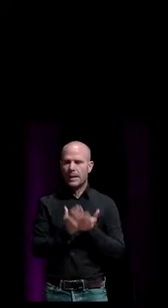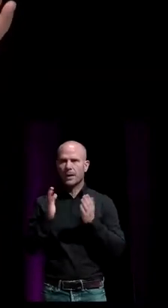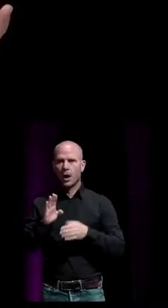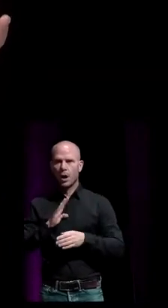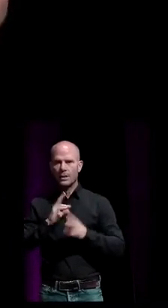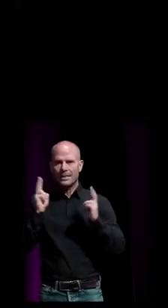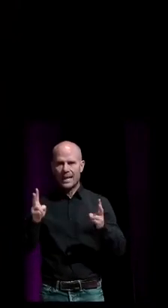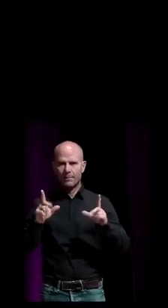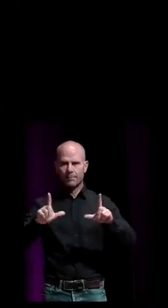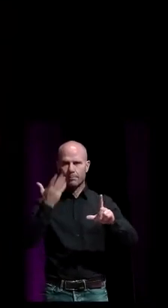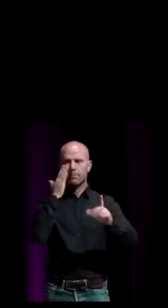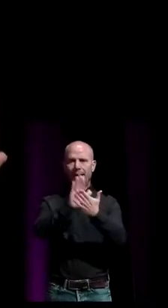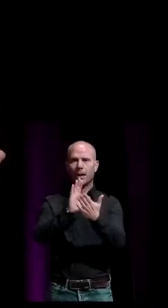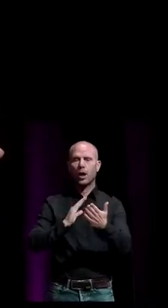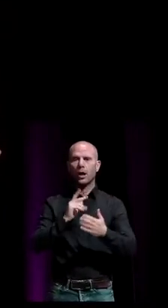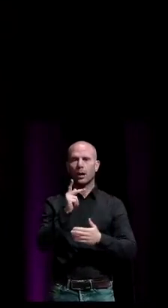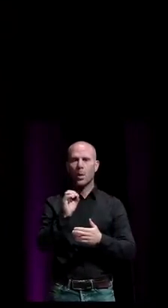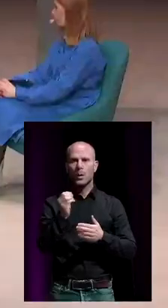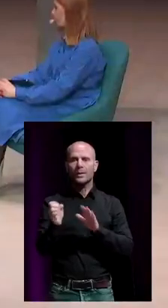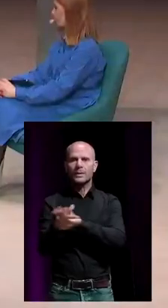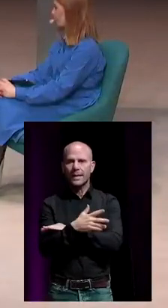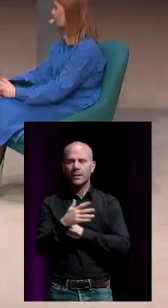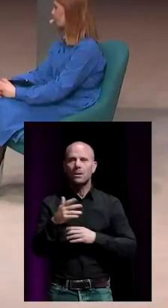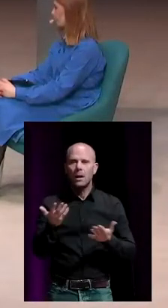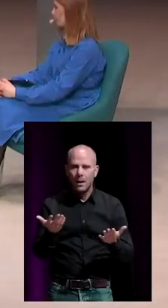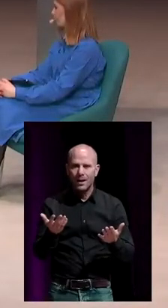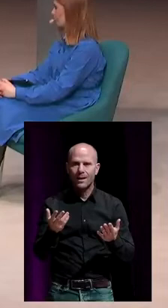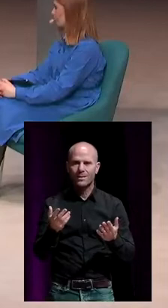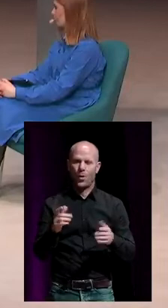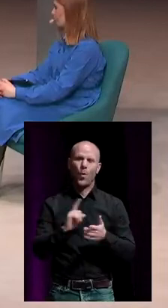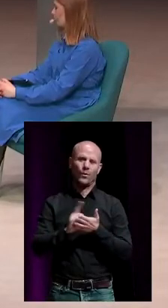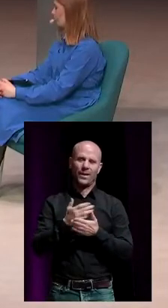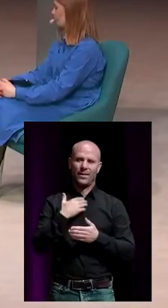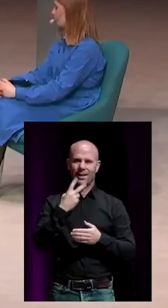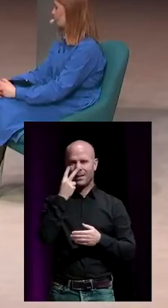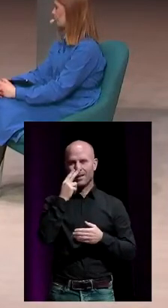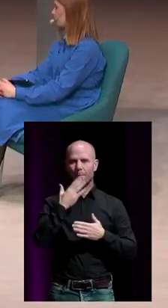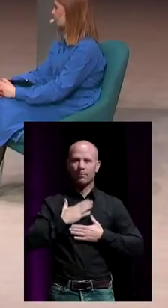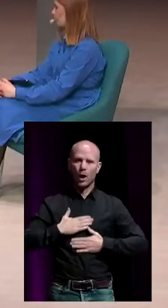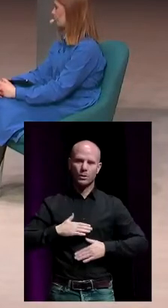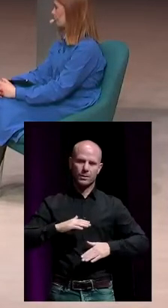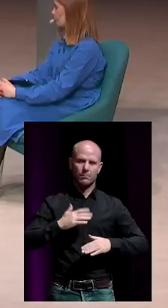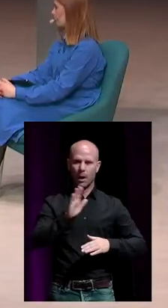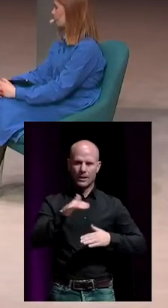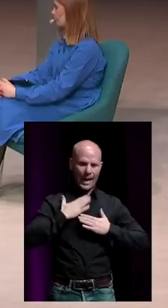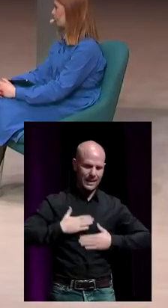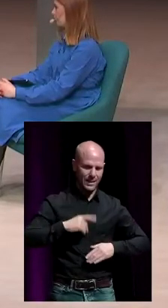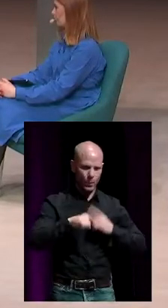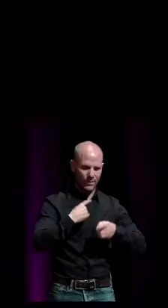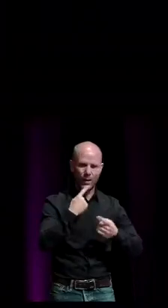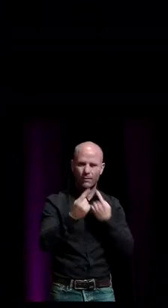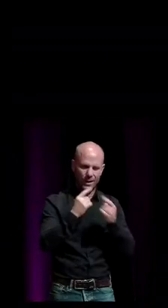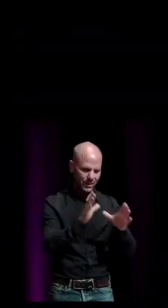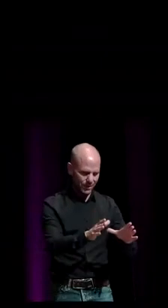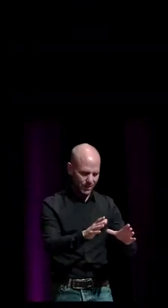samma figur koldioxidutsläppen. Det har varit så jätteofta att vi har sagt, nu tittar vi på barns hälsa och utveckling och så är det en konferens om det